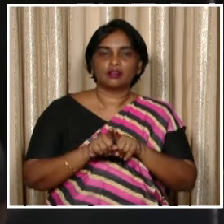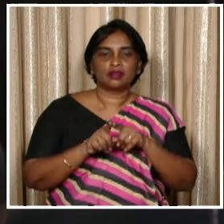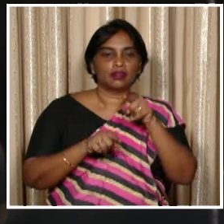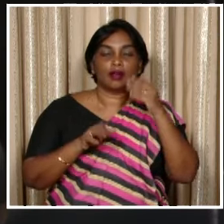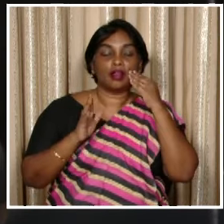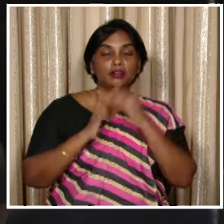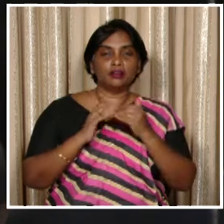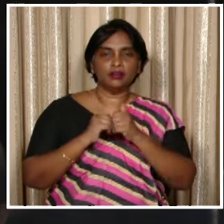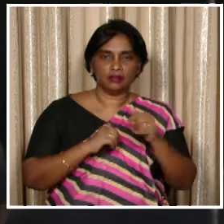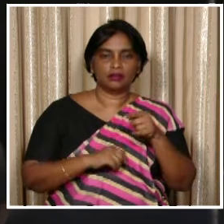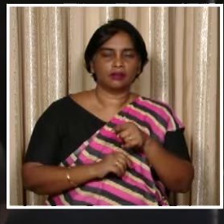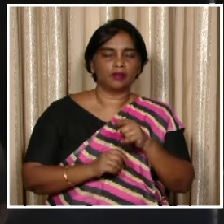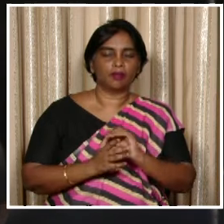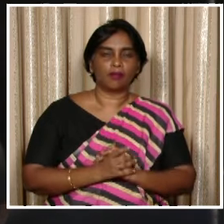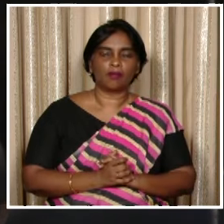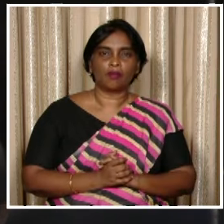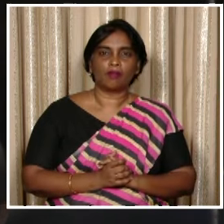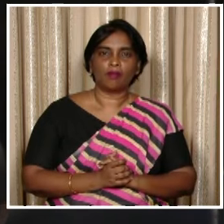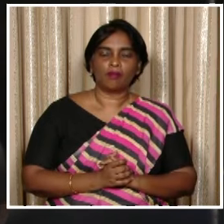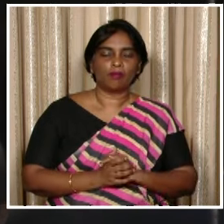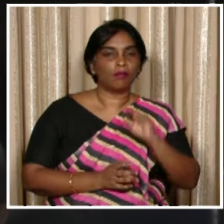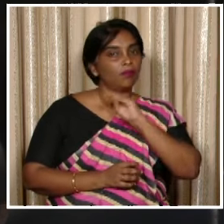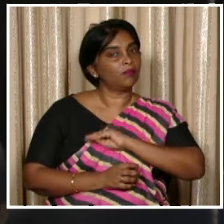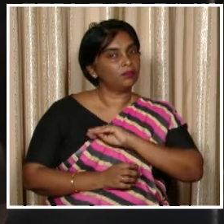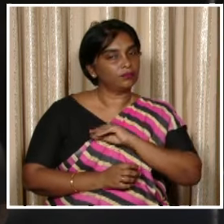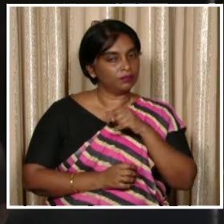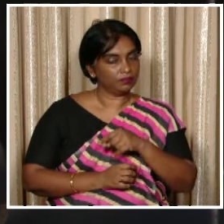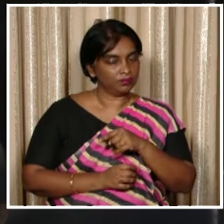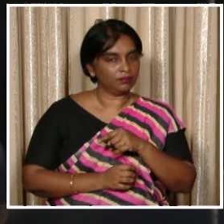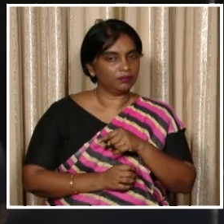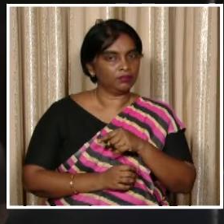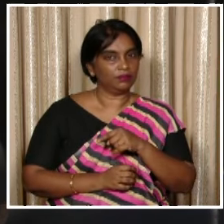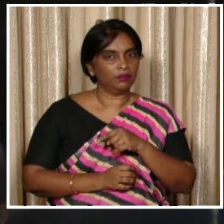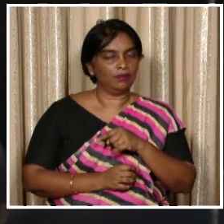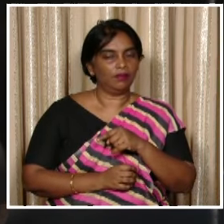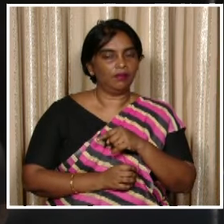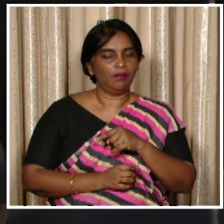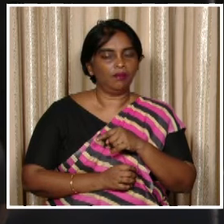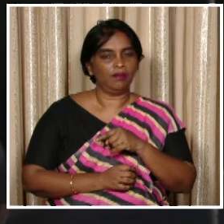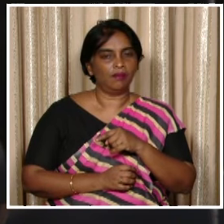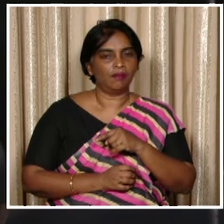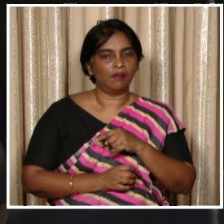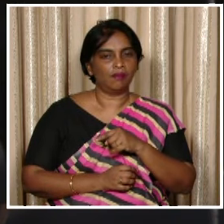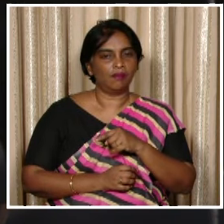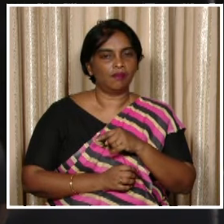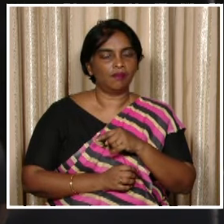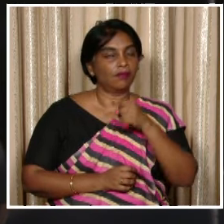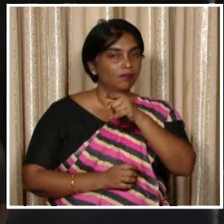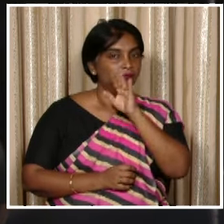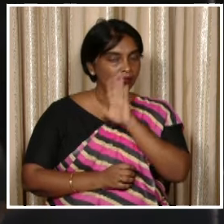ඉම්පියුටඩ් රෙන්ටල් ඉන්කම් ඊස්ත ඩීම් ඩින්කම් ද හෝමෝනස් කුඩ් ර්න් ඉේ රෙන්ට අවද